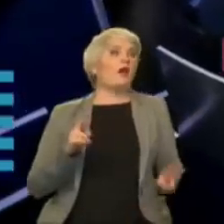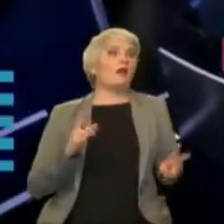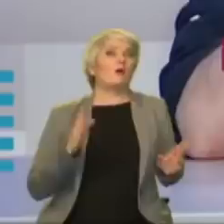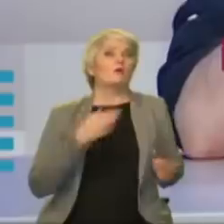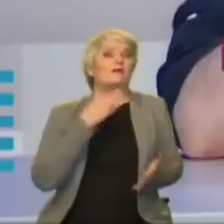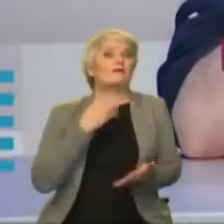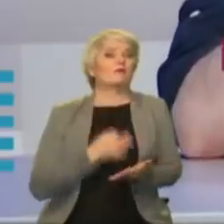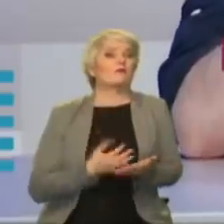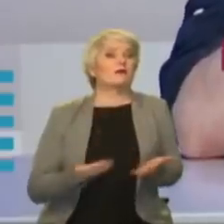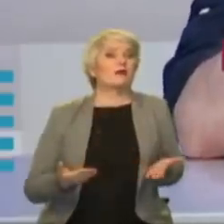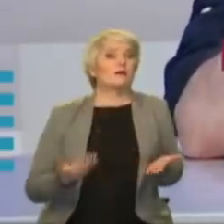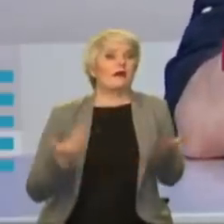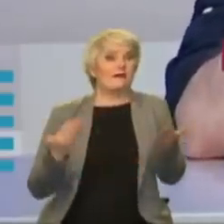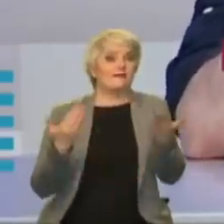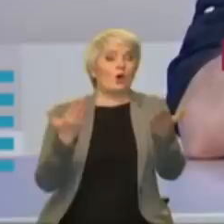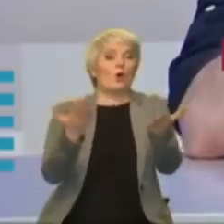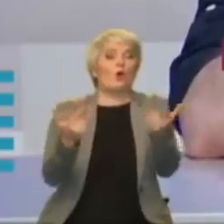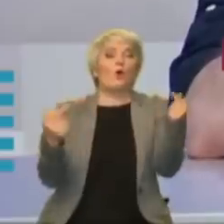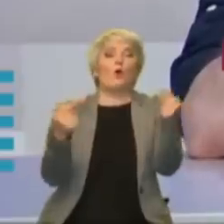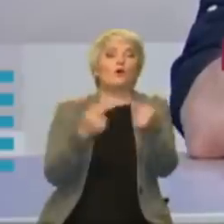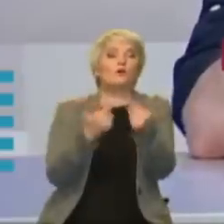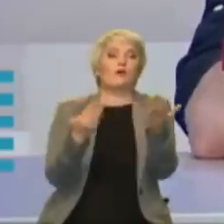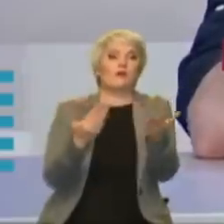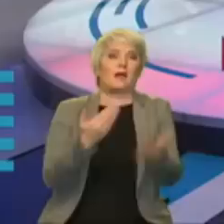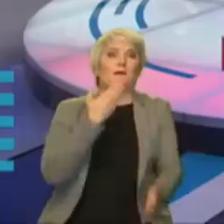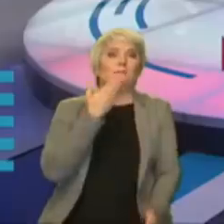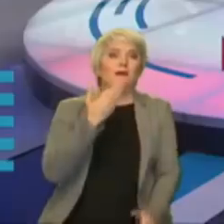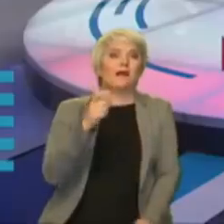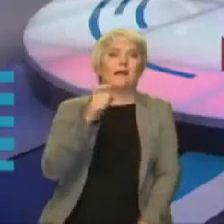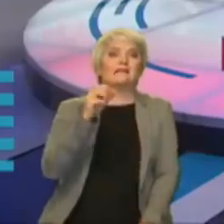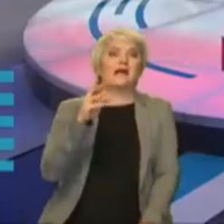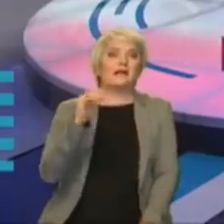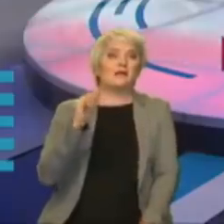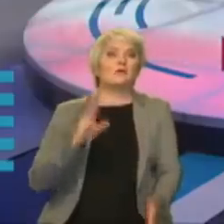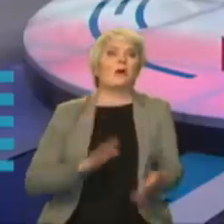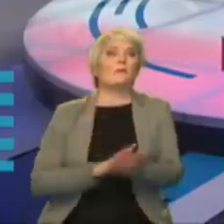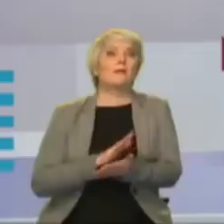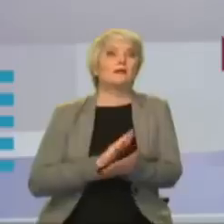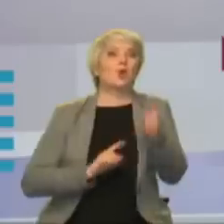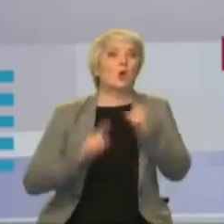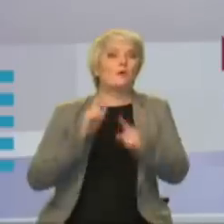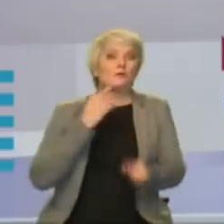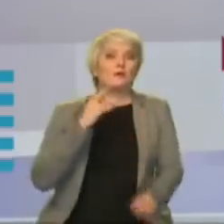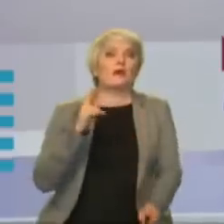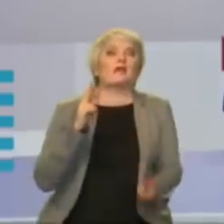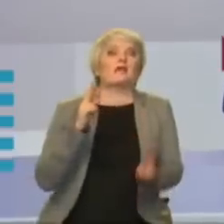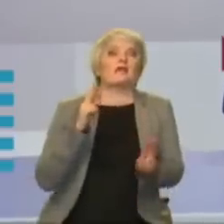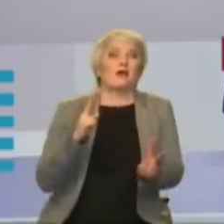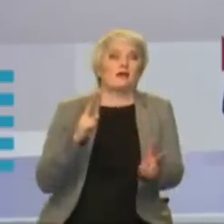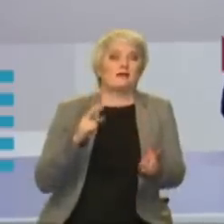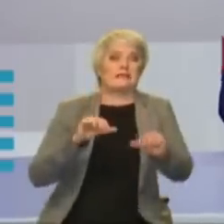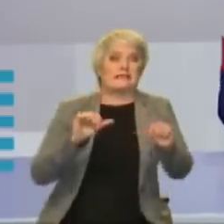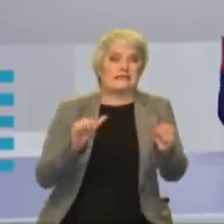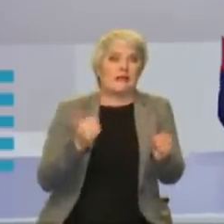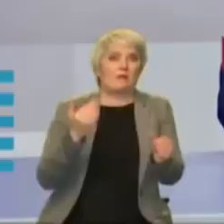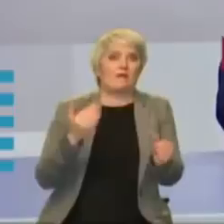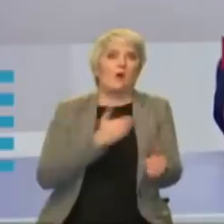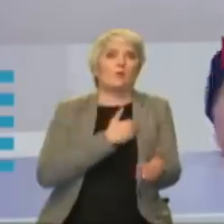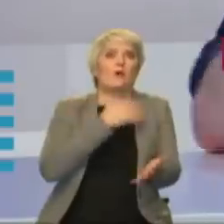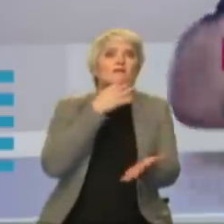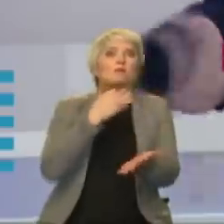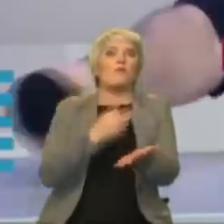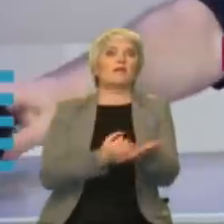нести відповідальність? От ви, от конкретно. Це запитання, яке я Зеленському на прес-конференції став. Як саме ви збираєтесь цю відповідальність тепер